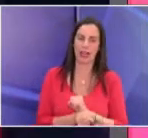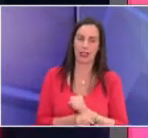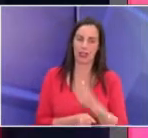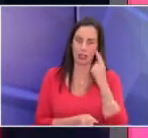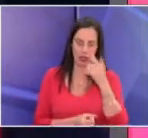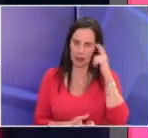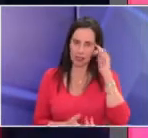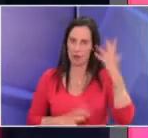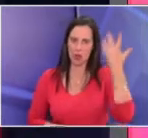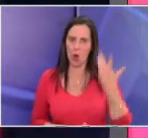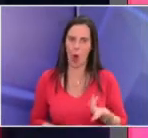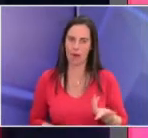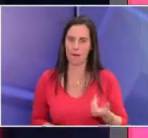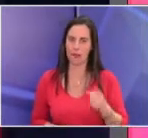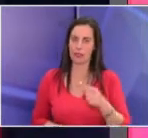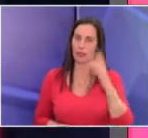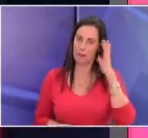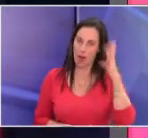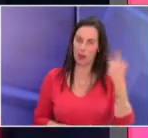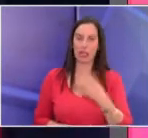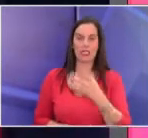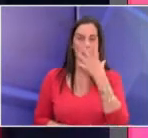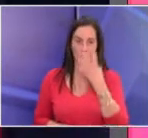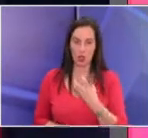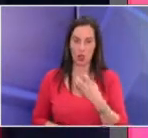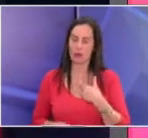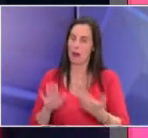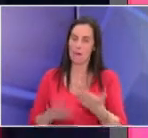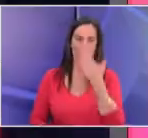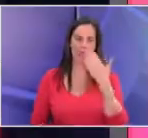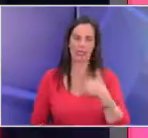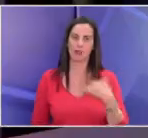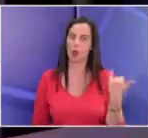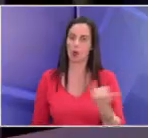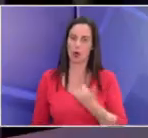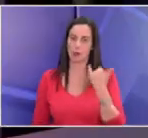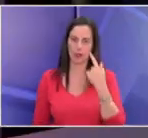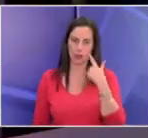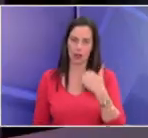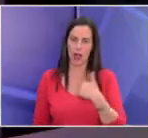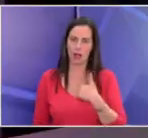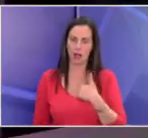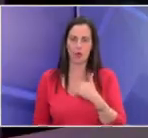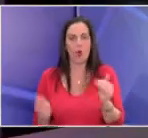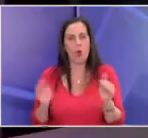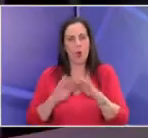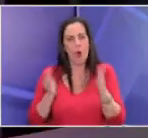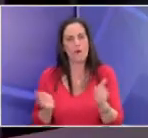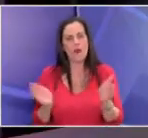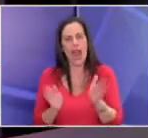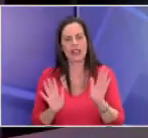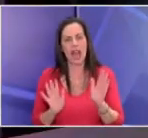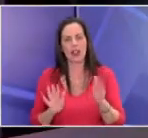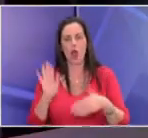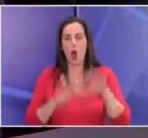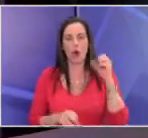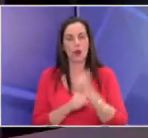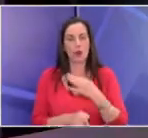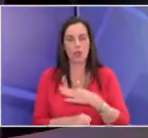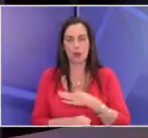שלהם חזרה בחברה. הסטטיסטיקות אומרות שמעל 50% מאותם האלף אסירים שהשתחררו יחזרו חזרה